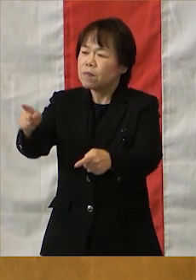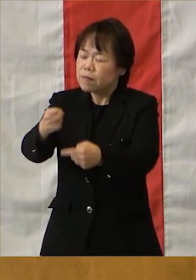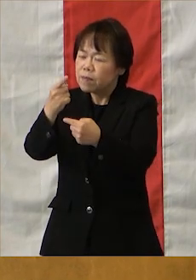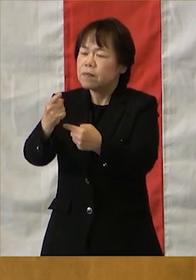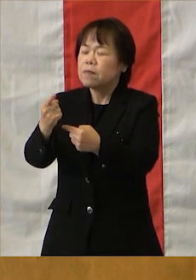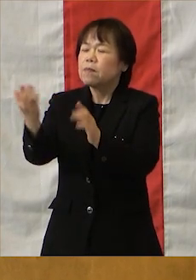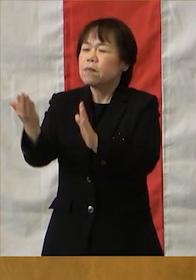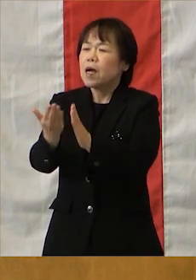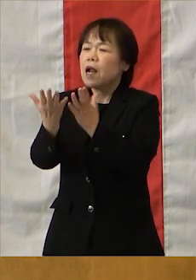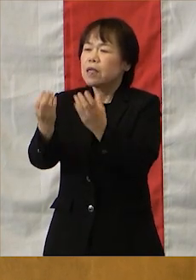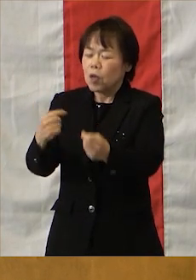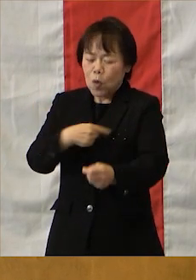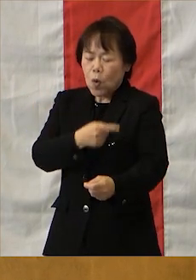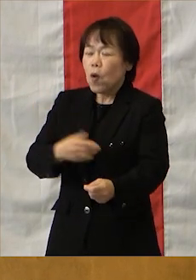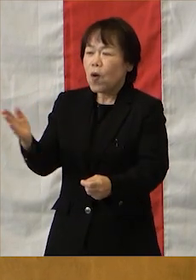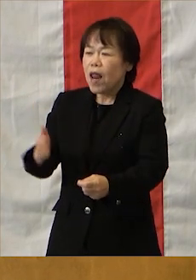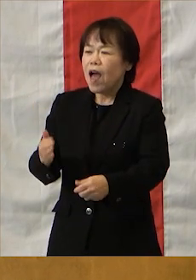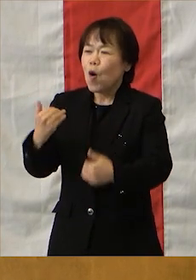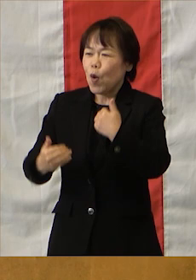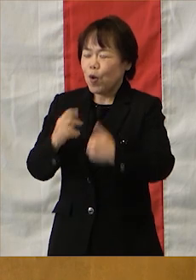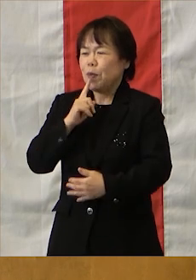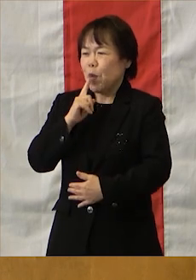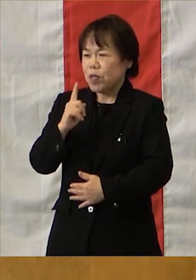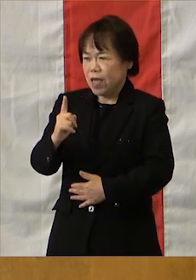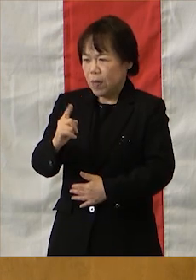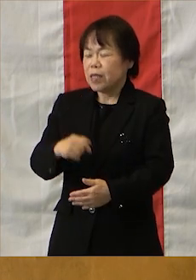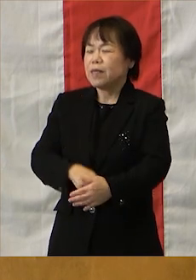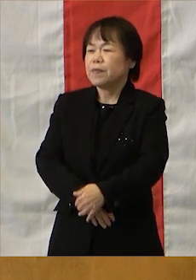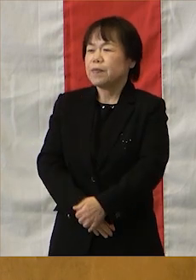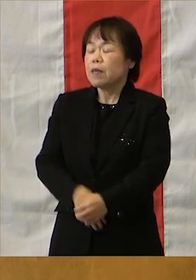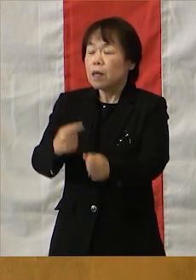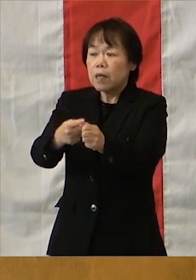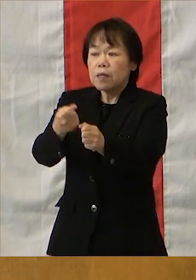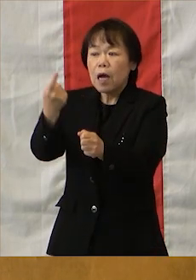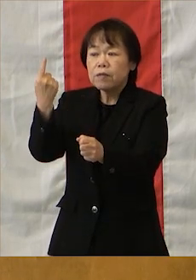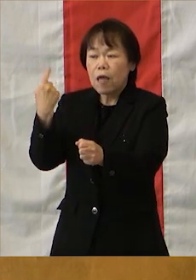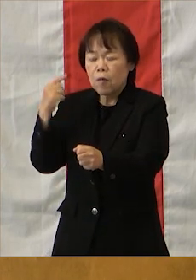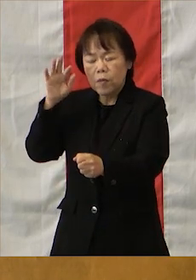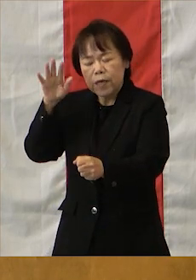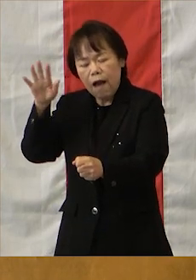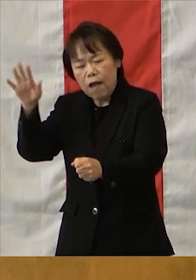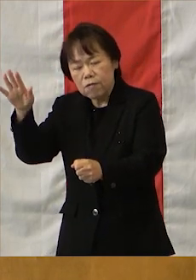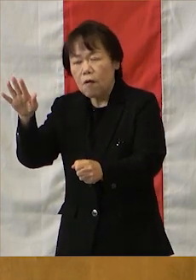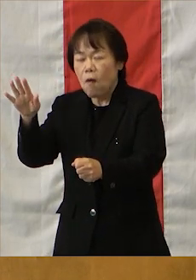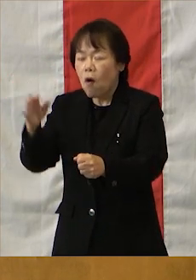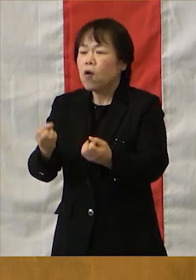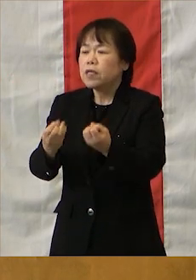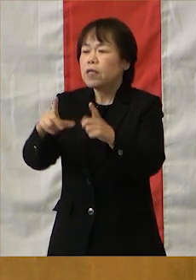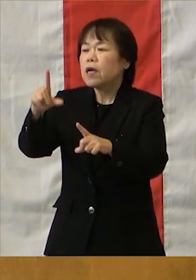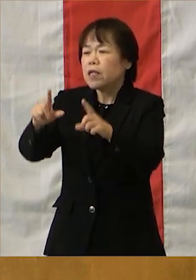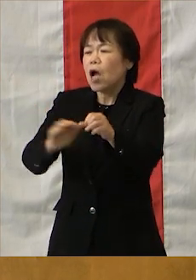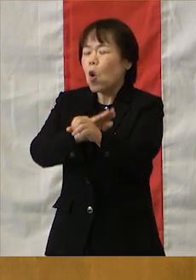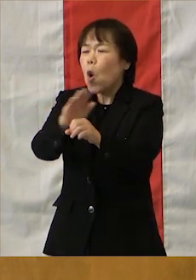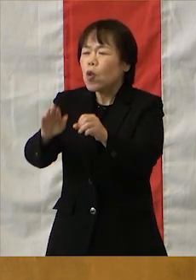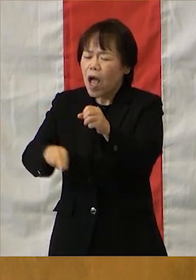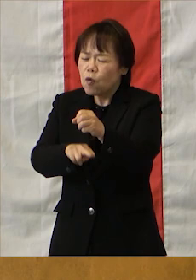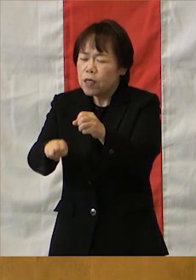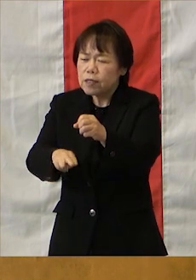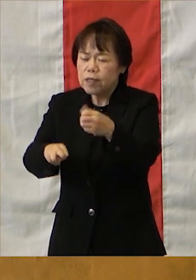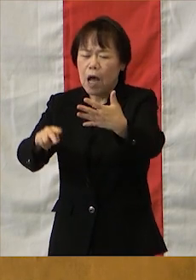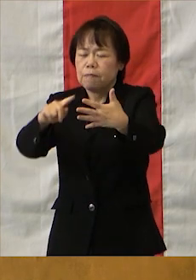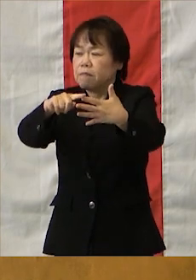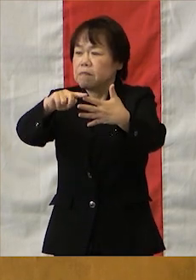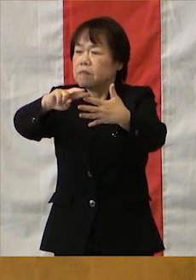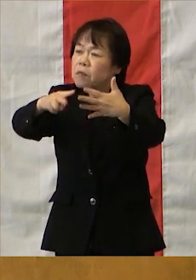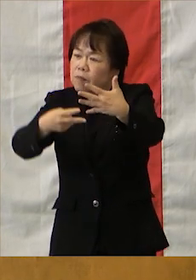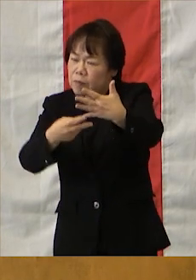たことを心よりお喜び申し上げます昨年を振り返りますと新型コロナウイルスが語類と